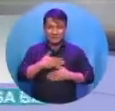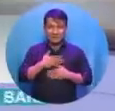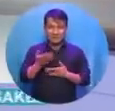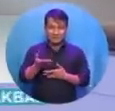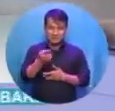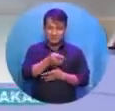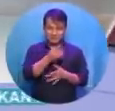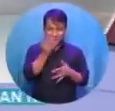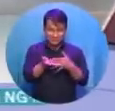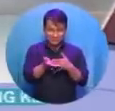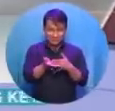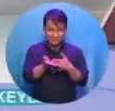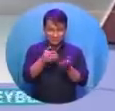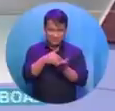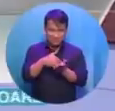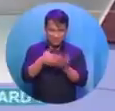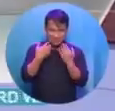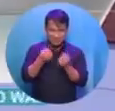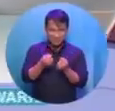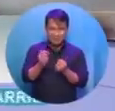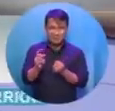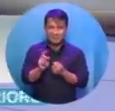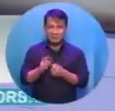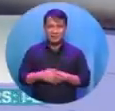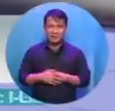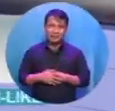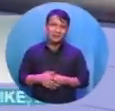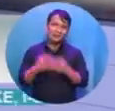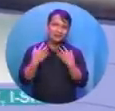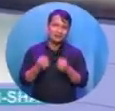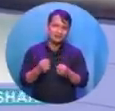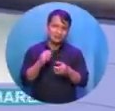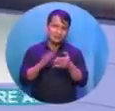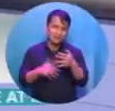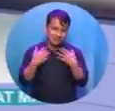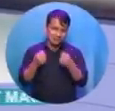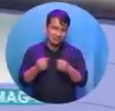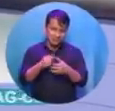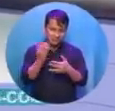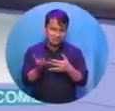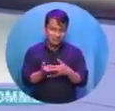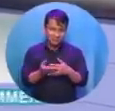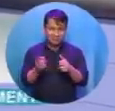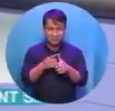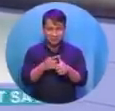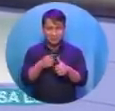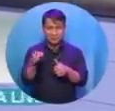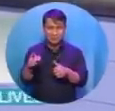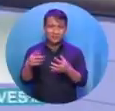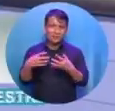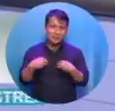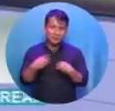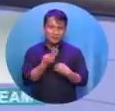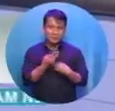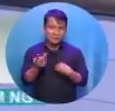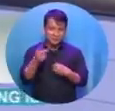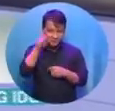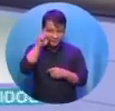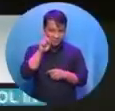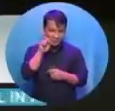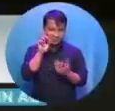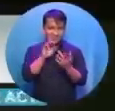may kaso? Mahinang kaso? Malakas ang kaso? Napakalakas ng kaso, Sir Rafi. Dahil first of all, may pag-amin tayo na may sexual